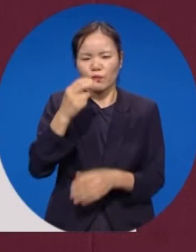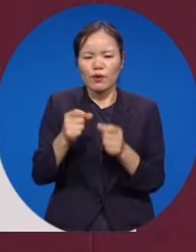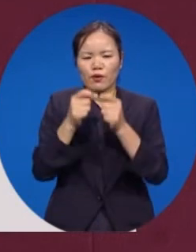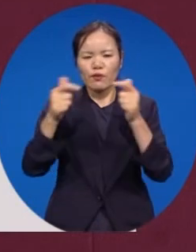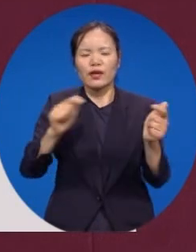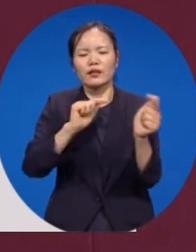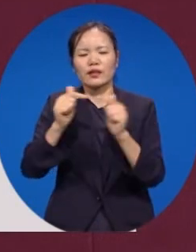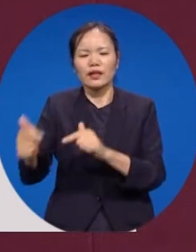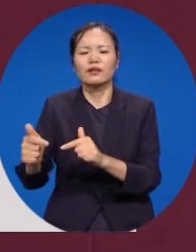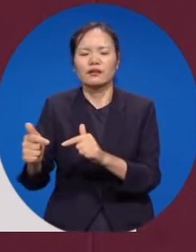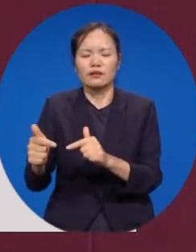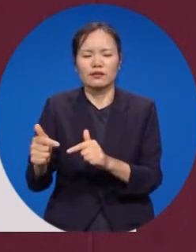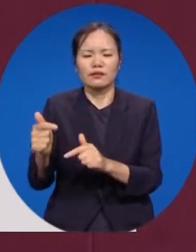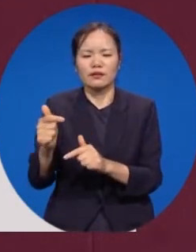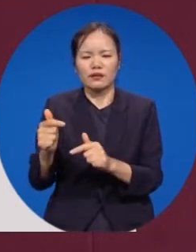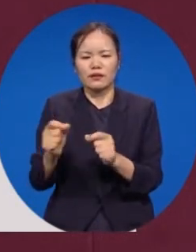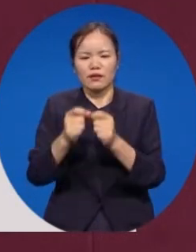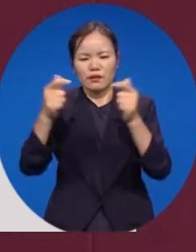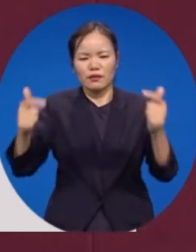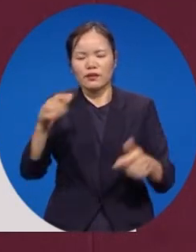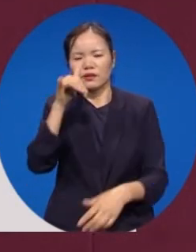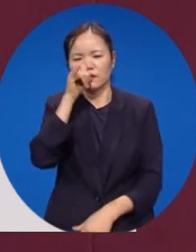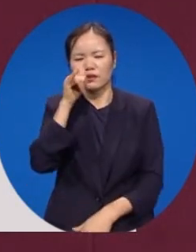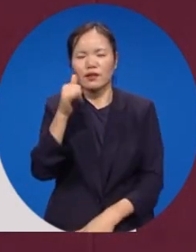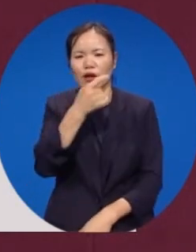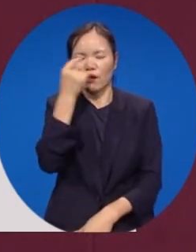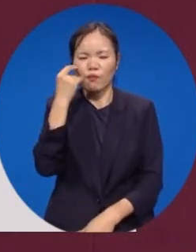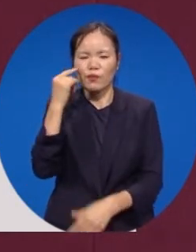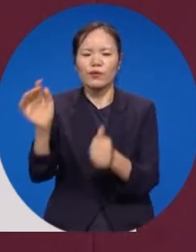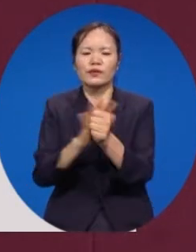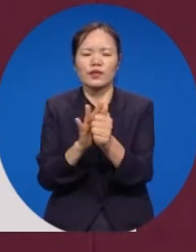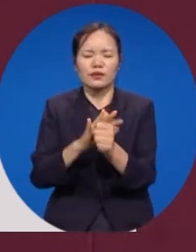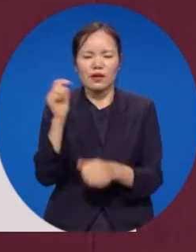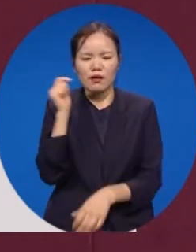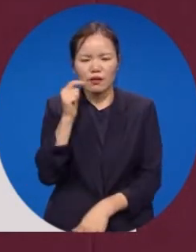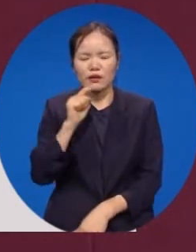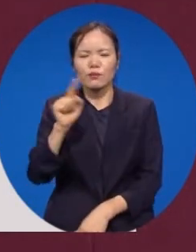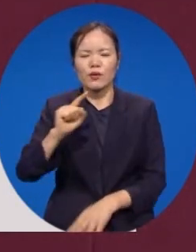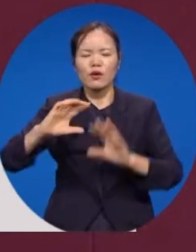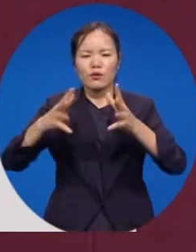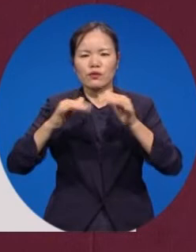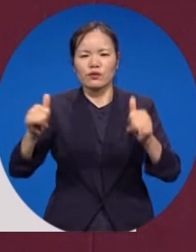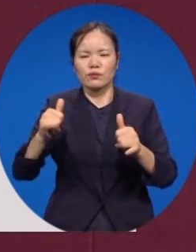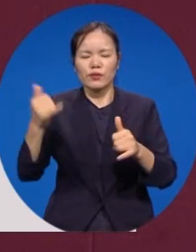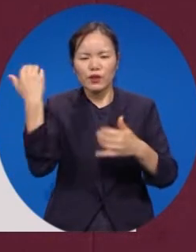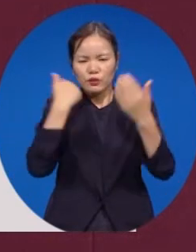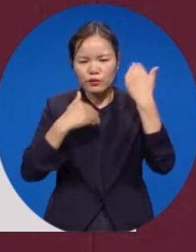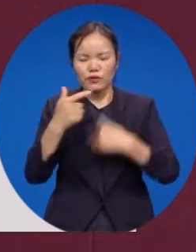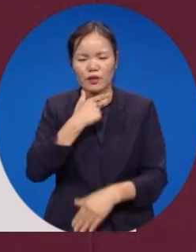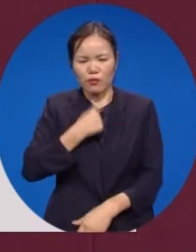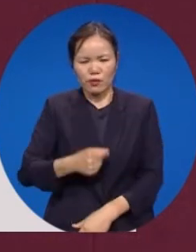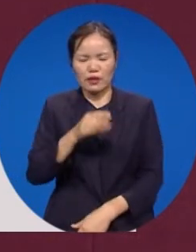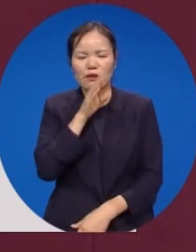강화 조치를 취했습니다. 보장성 강화는 국민 누구나 원하는 방향이지만 재원